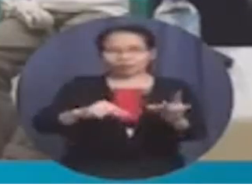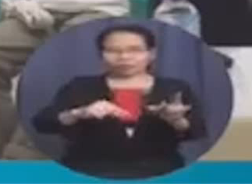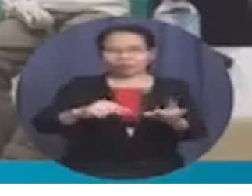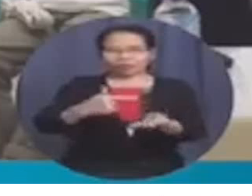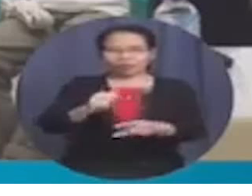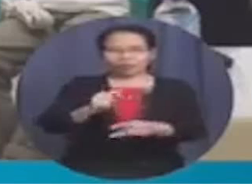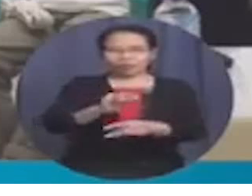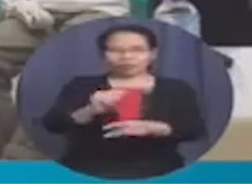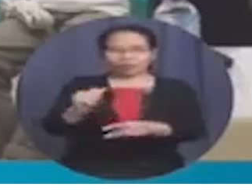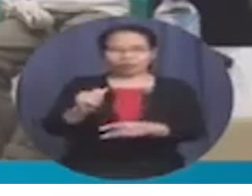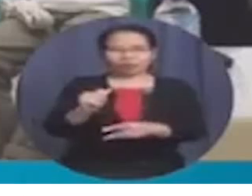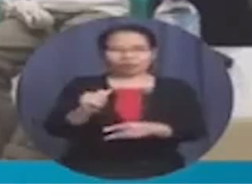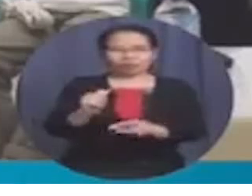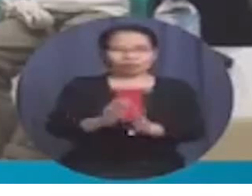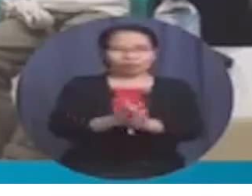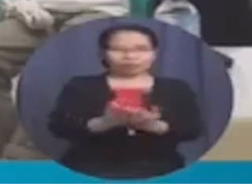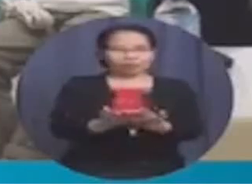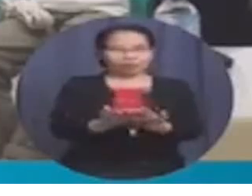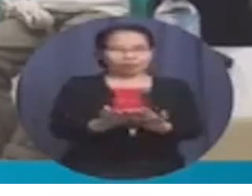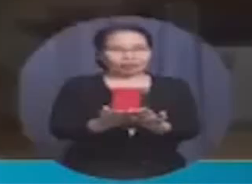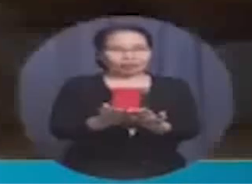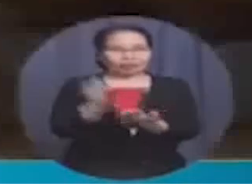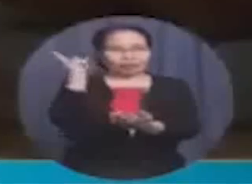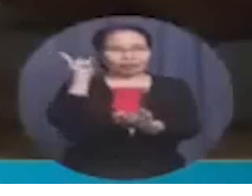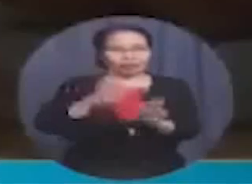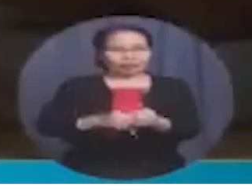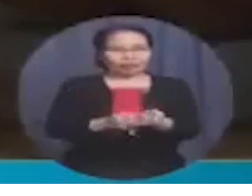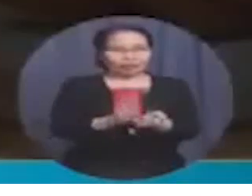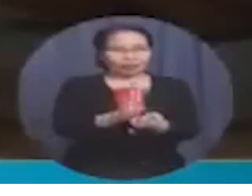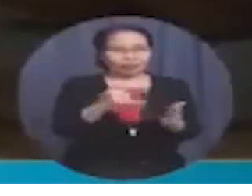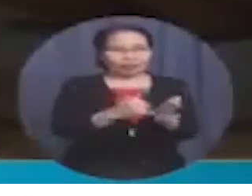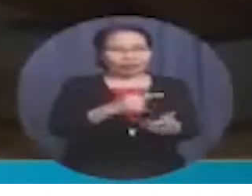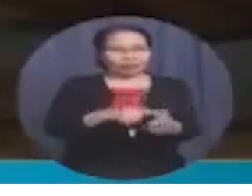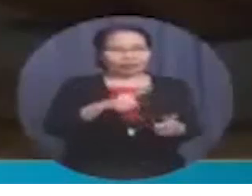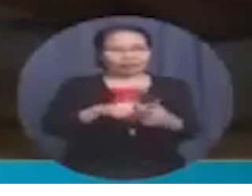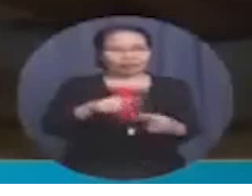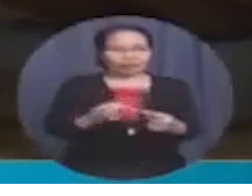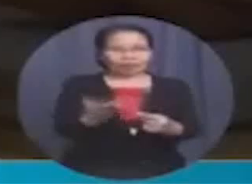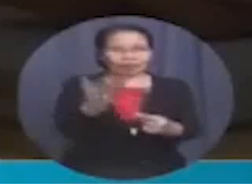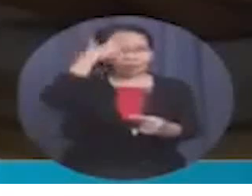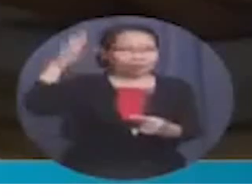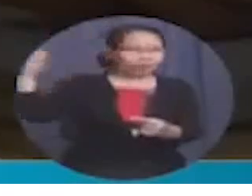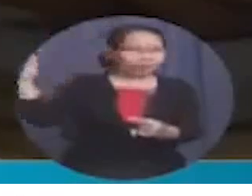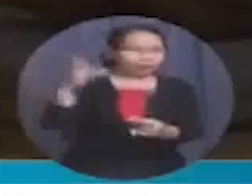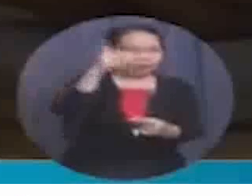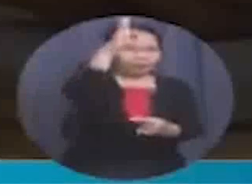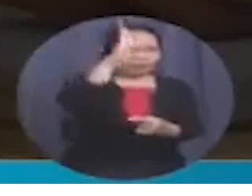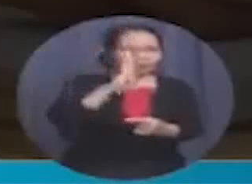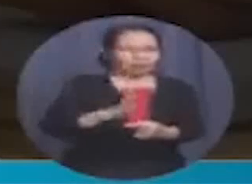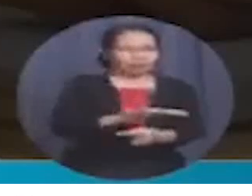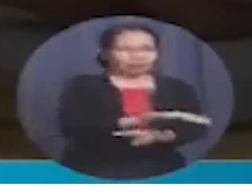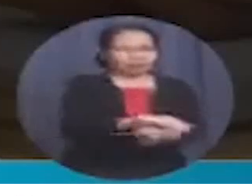ng Galacia, pakinggan nyo. Gayunman ang panahong yaon, sa hindi ninyo pagkakilala